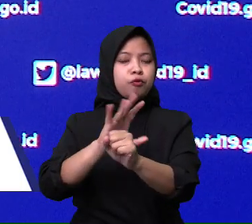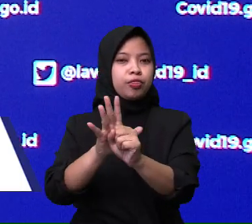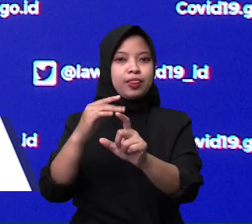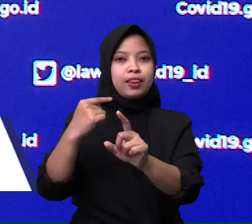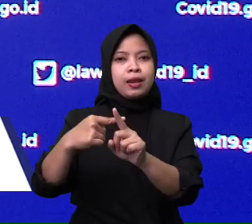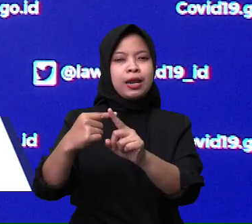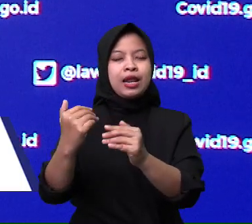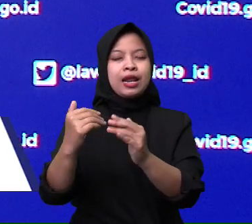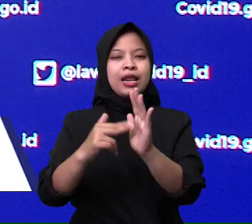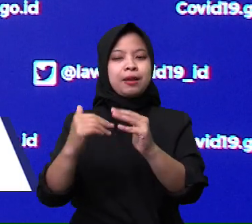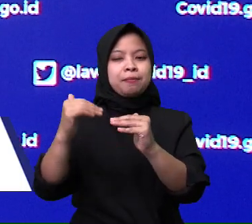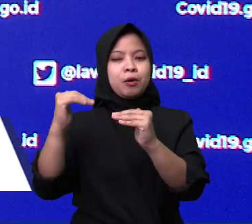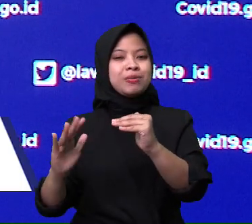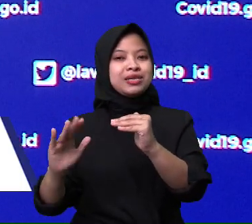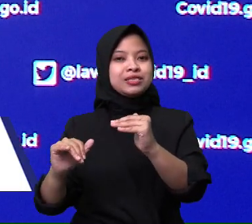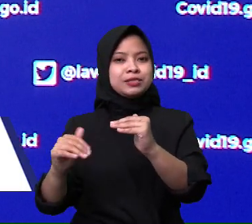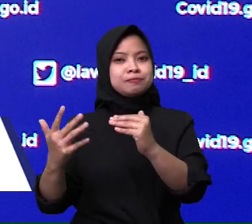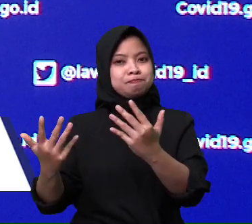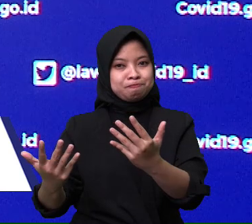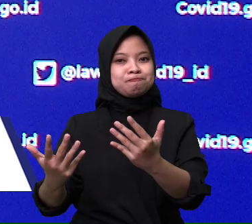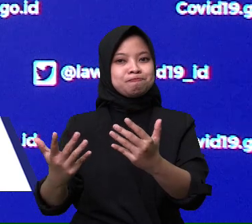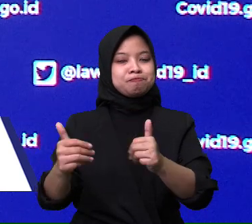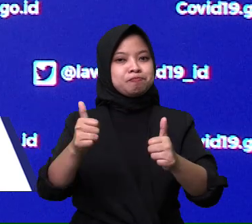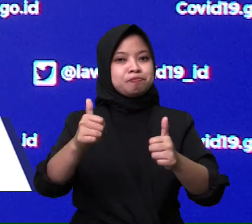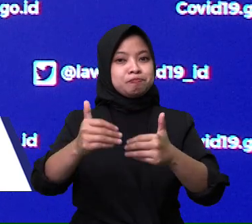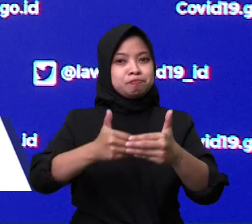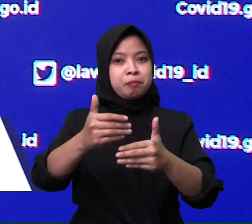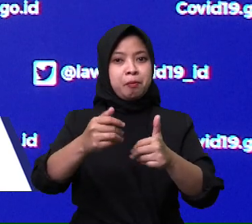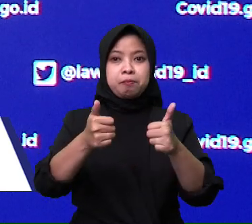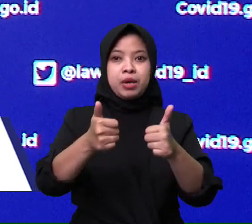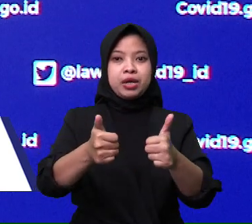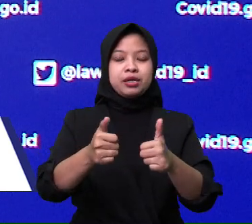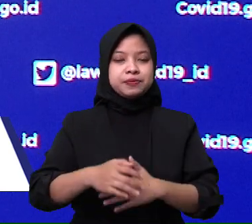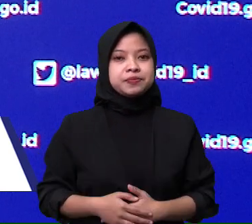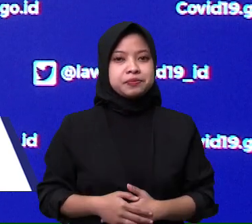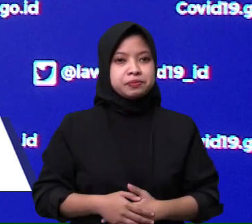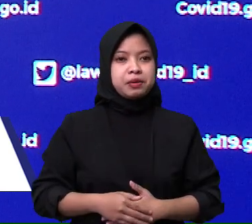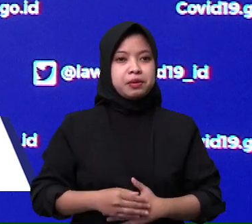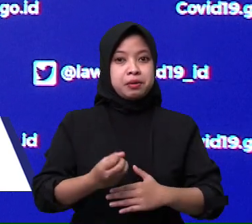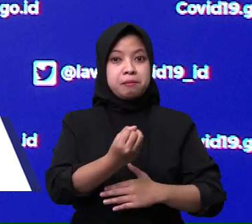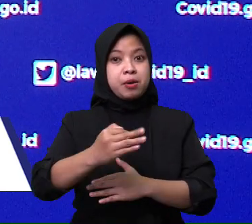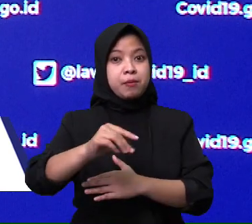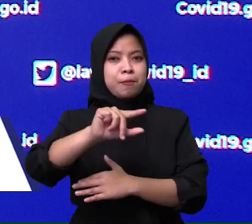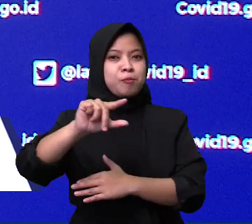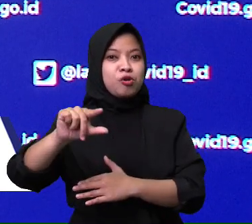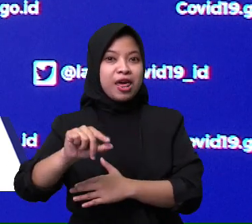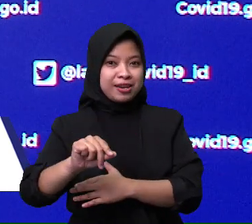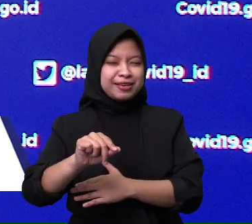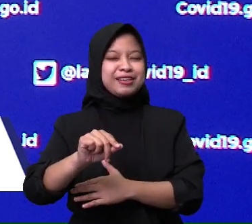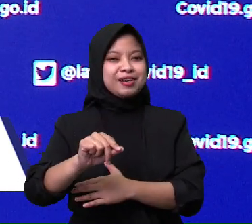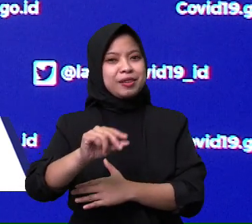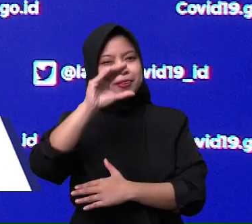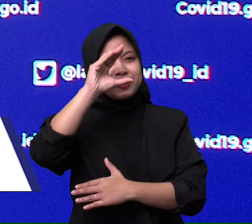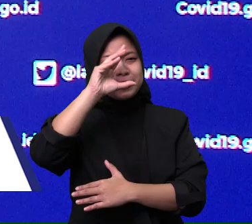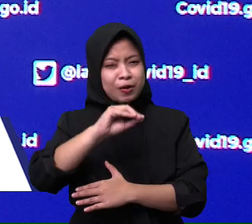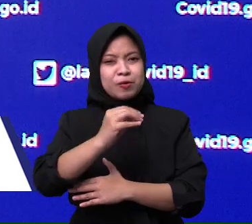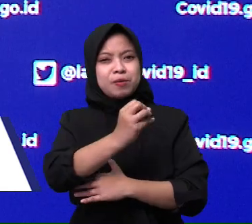rendah. Ini adalah pencapaian yang sangat baik, terlebih dalam beberapa bulan terakhir kita telah